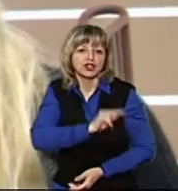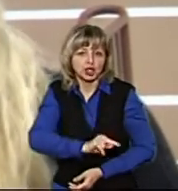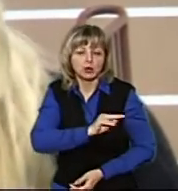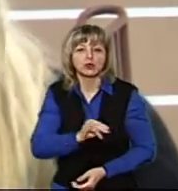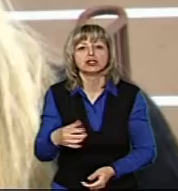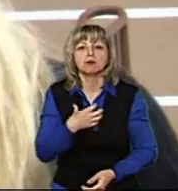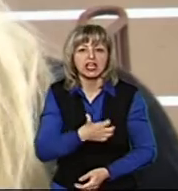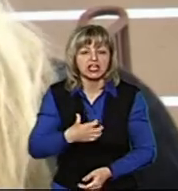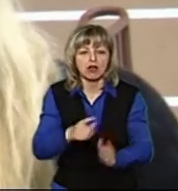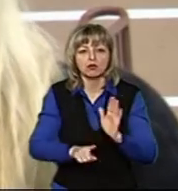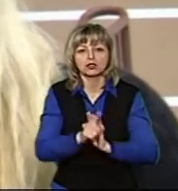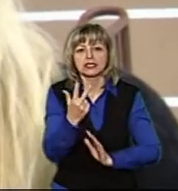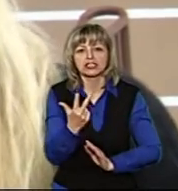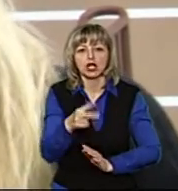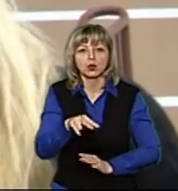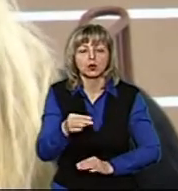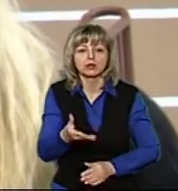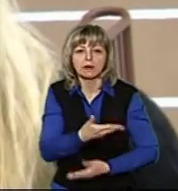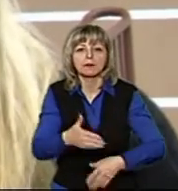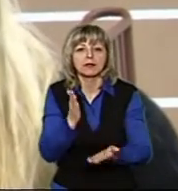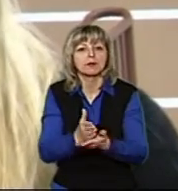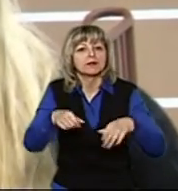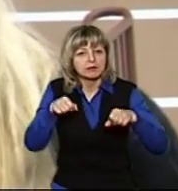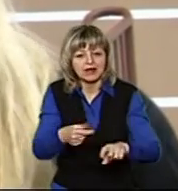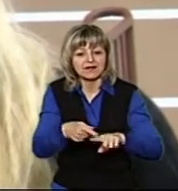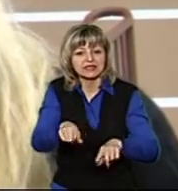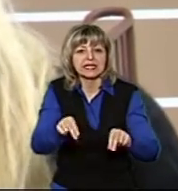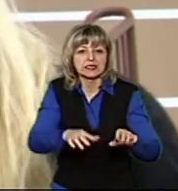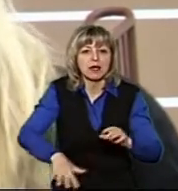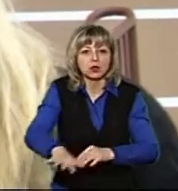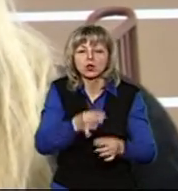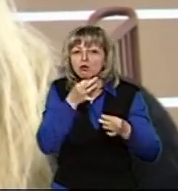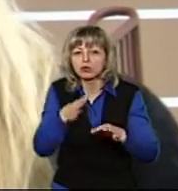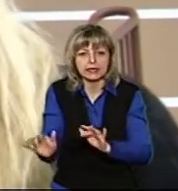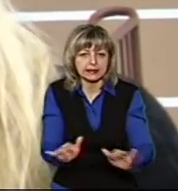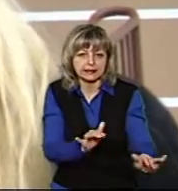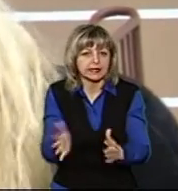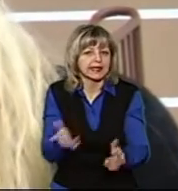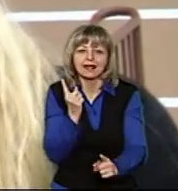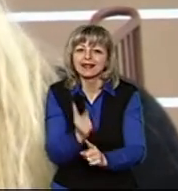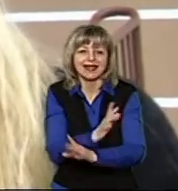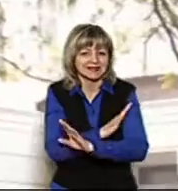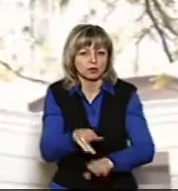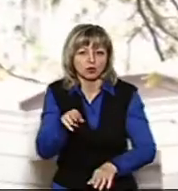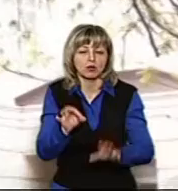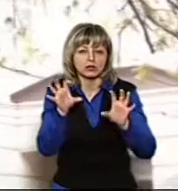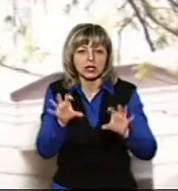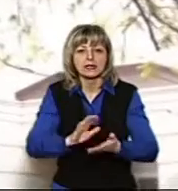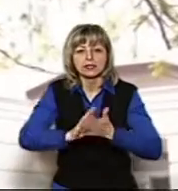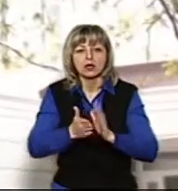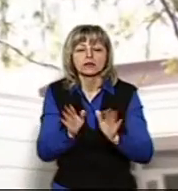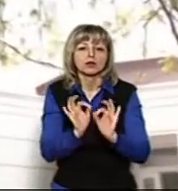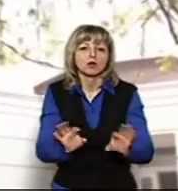дієвим. З 3 лютого ми вправі здійснювати з даною земельною ділянкою будь-які заходи, які не заборонені законом.